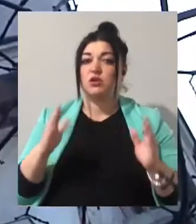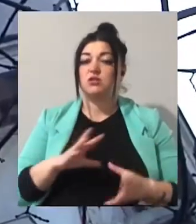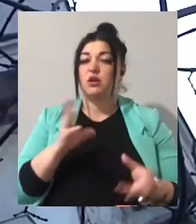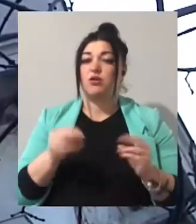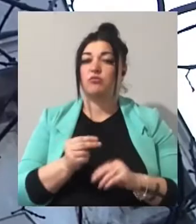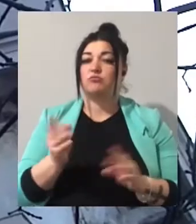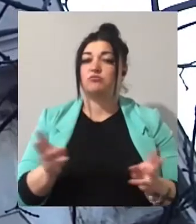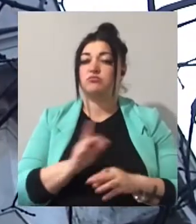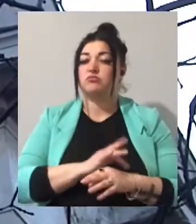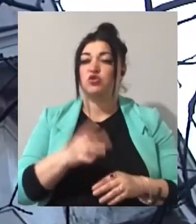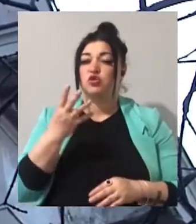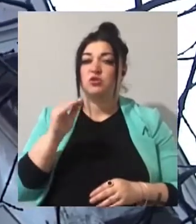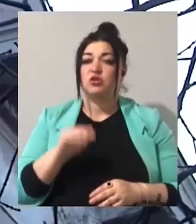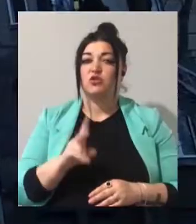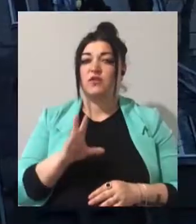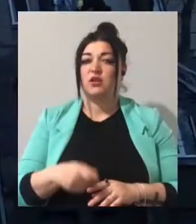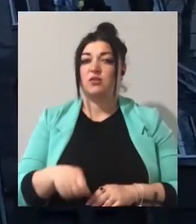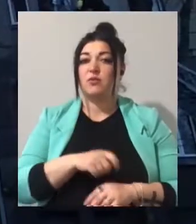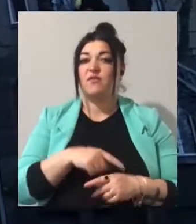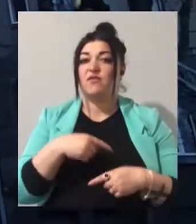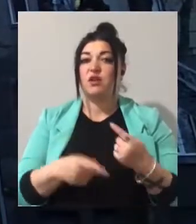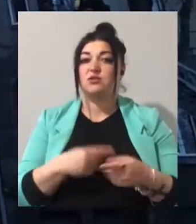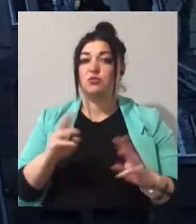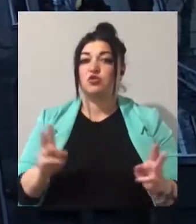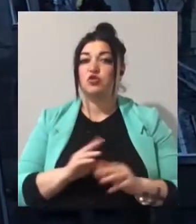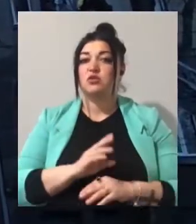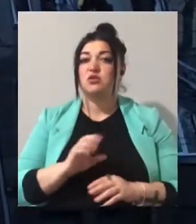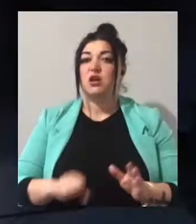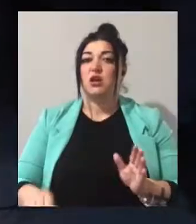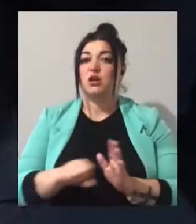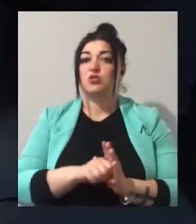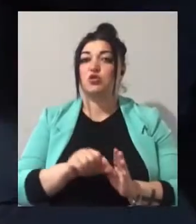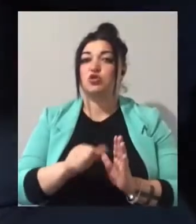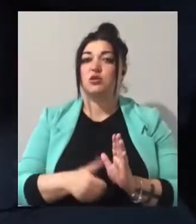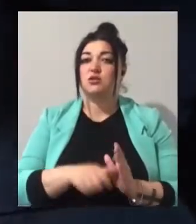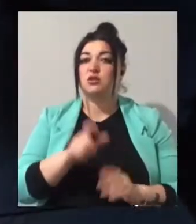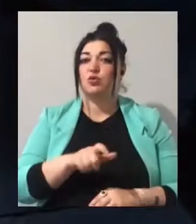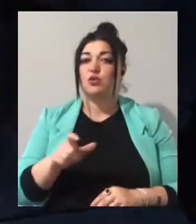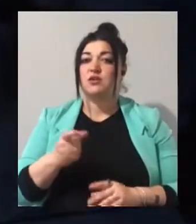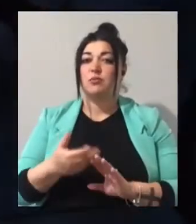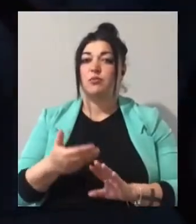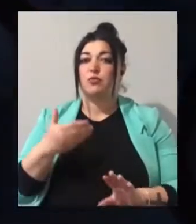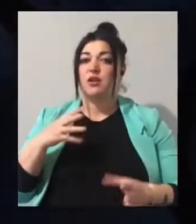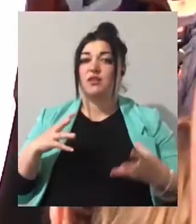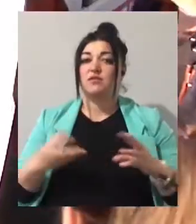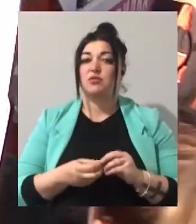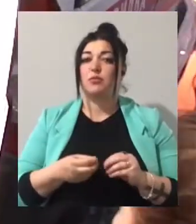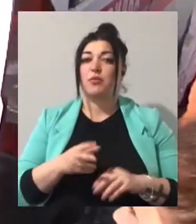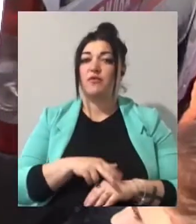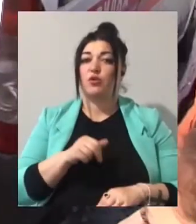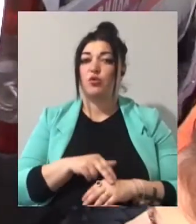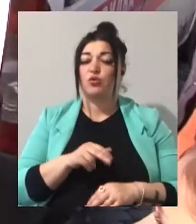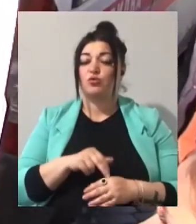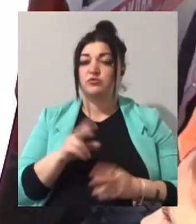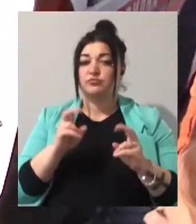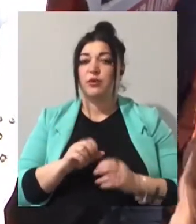тисячі квадратних метрів. Внаслідок пожежі загинуло 16 людей. За попередніми висновками правоохоронців, причина пожежі